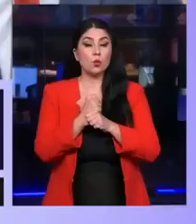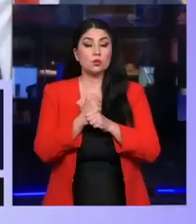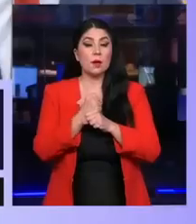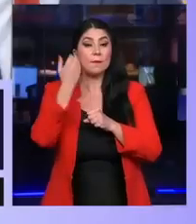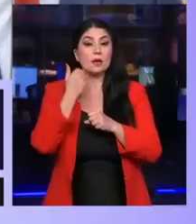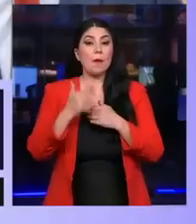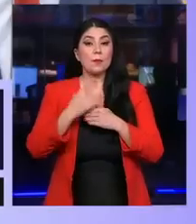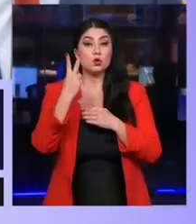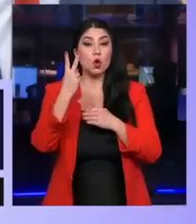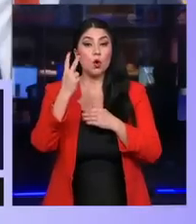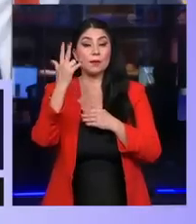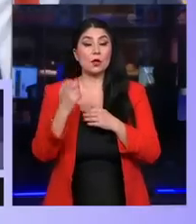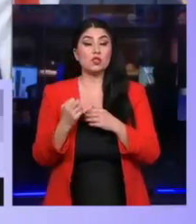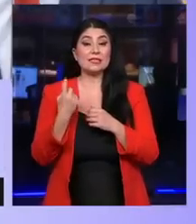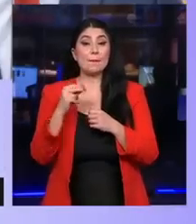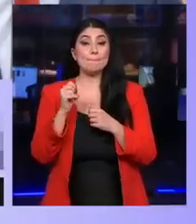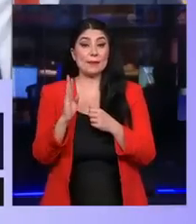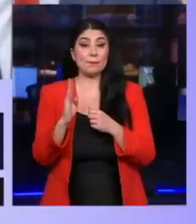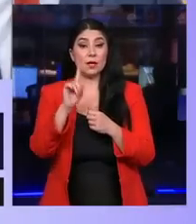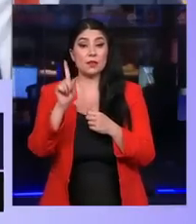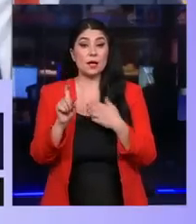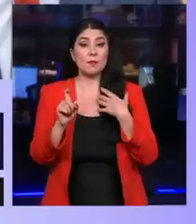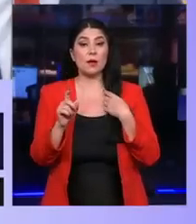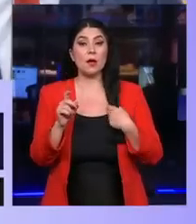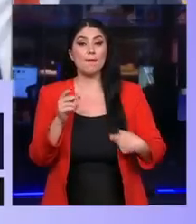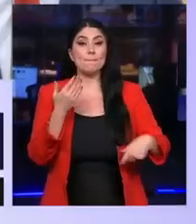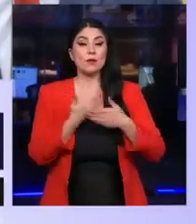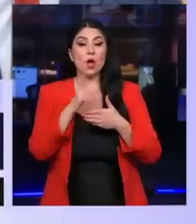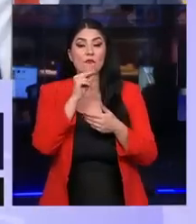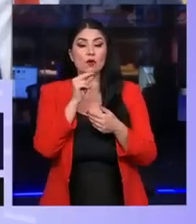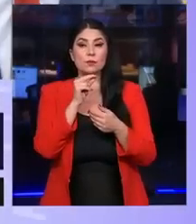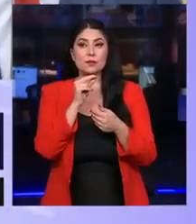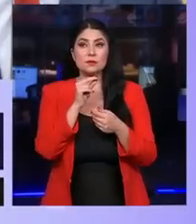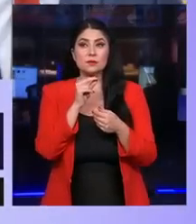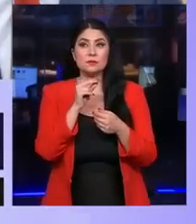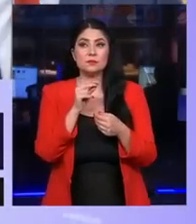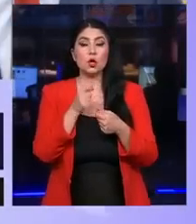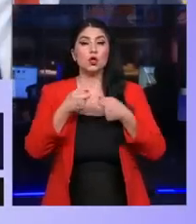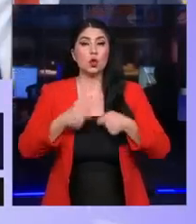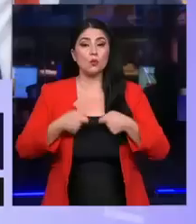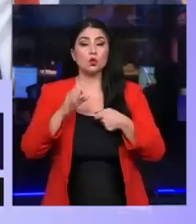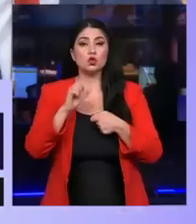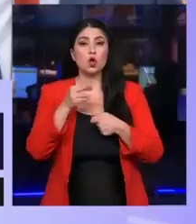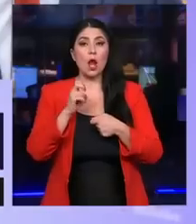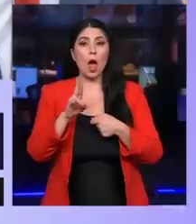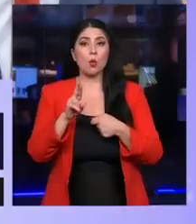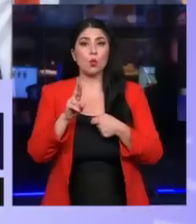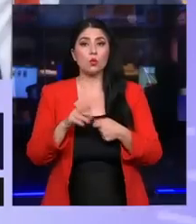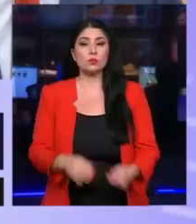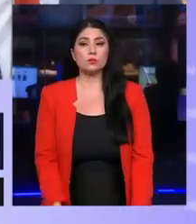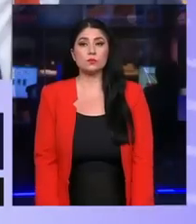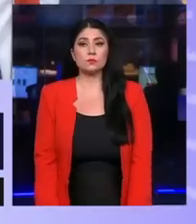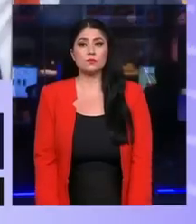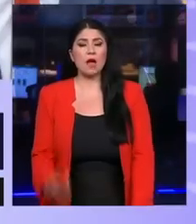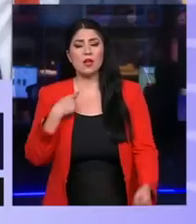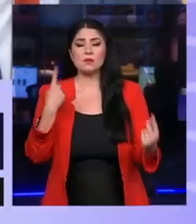ridică la cel puțin 2% din PIB? Pentru că vorbeam... Din nou, domnul Ciolacu a fost cumva îmbuscat de acel ziarist